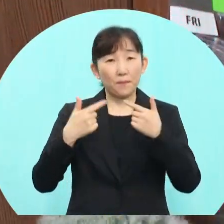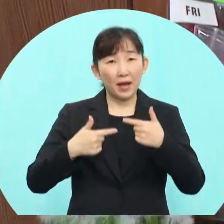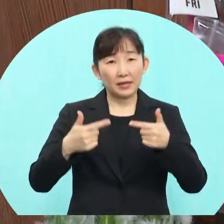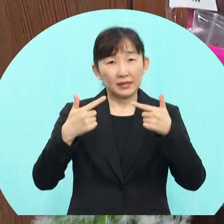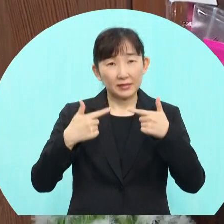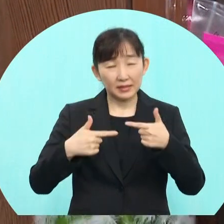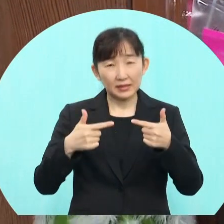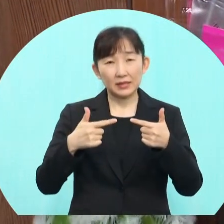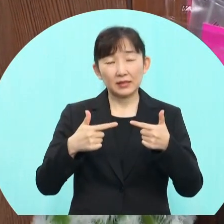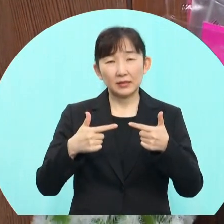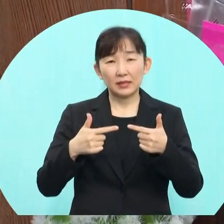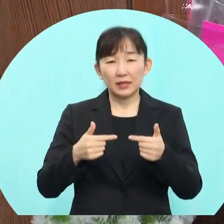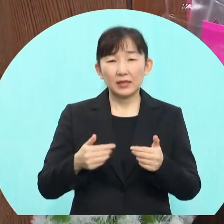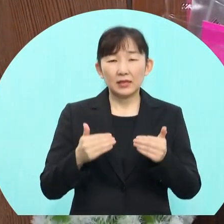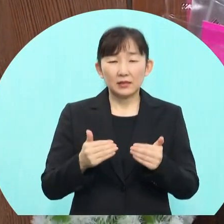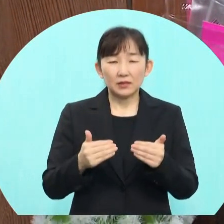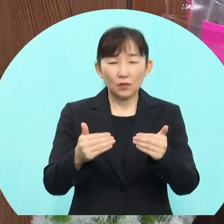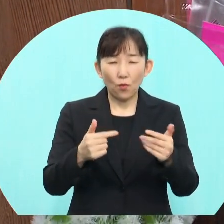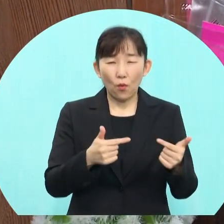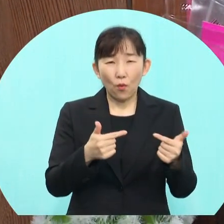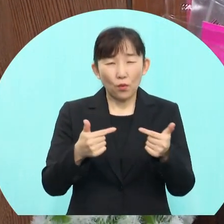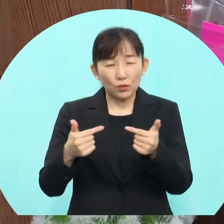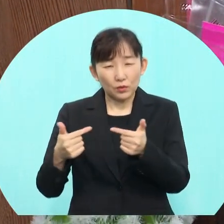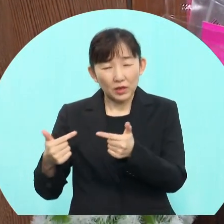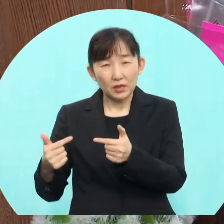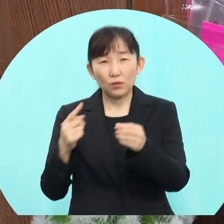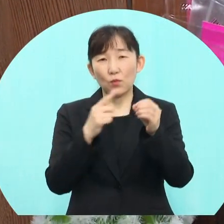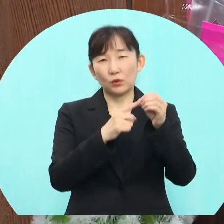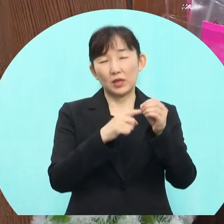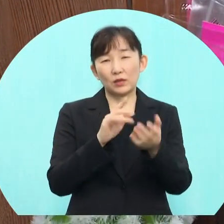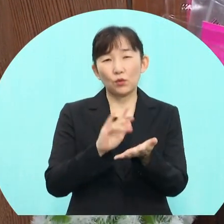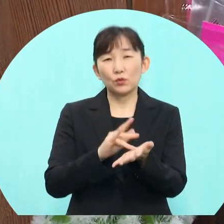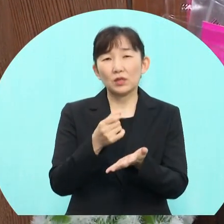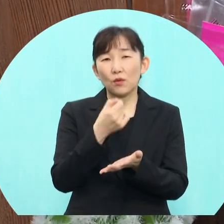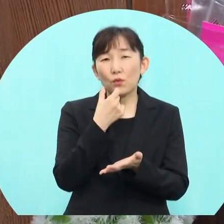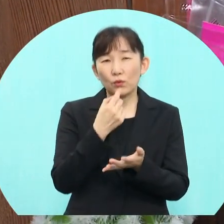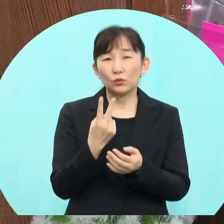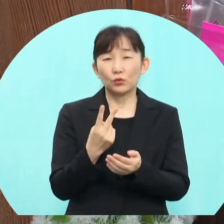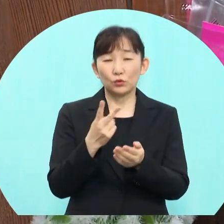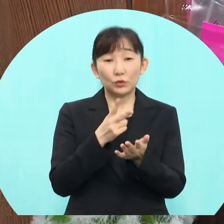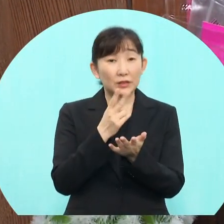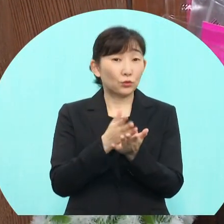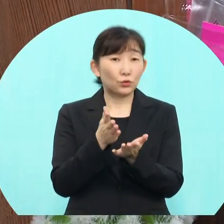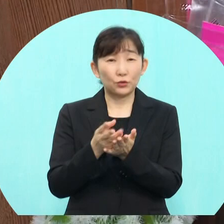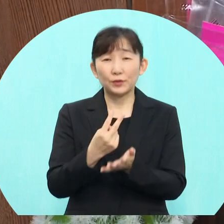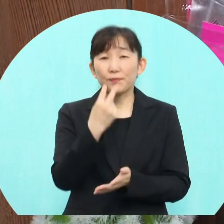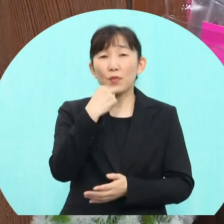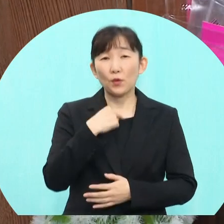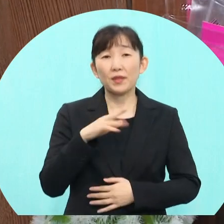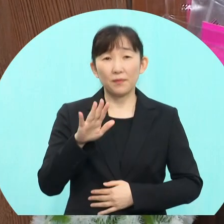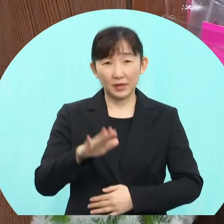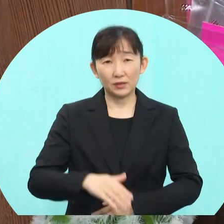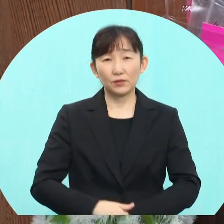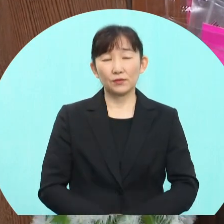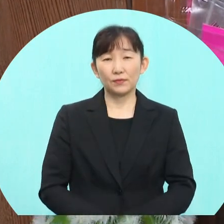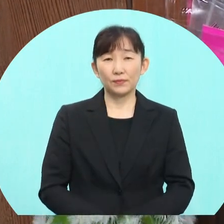日認知症の進行を遅らせる薬を2種類飲んでいます。